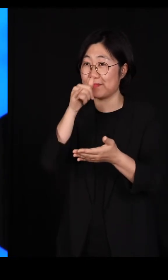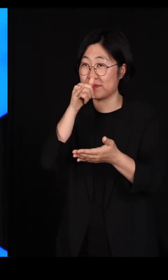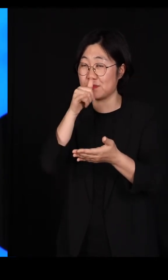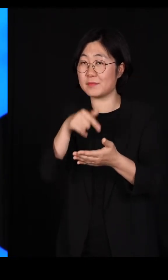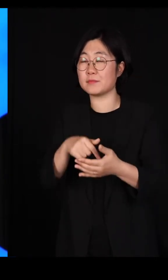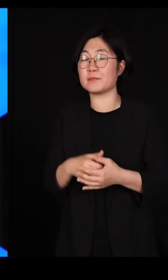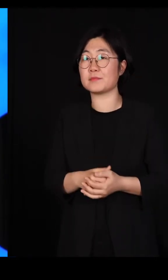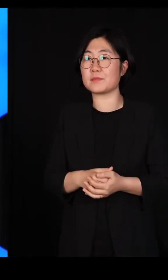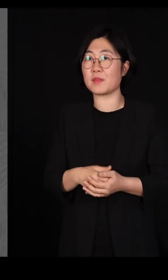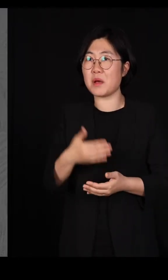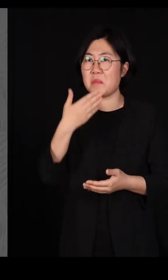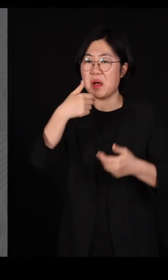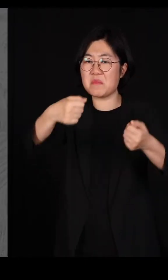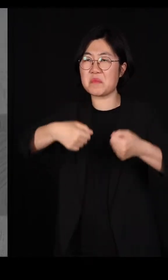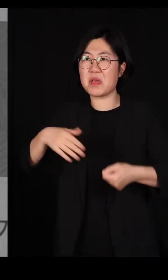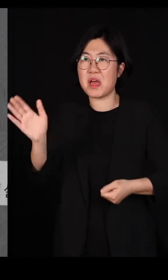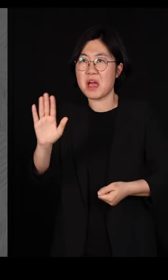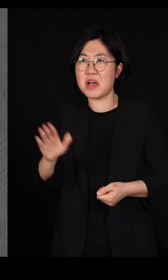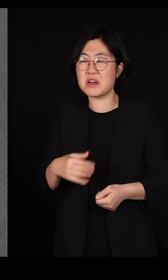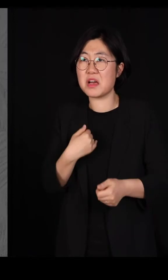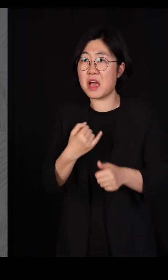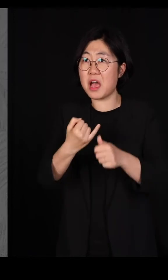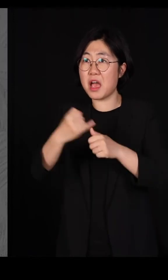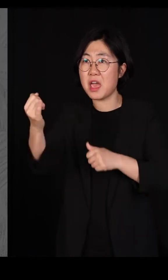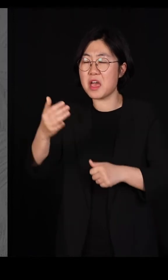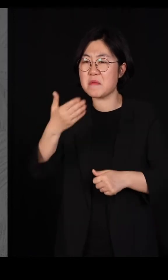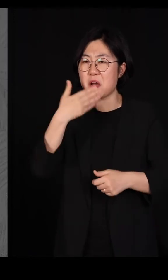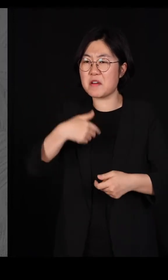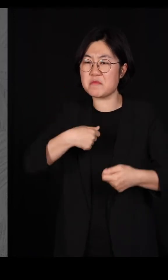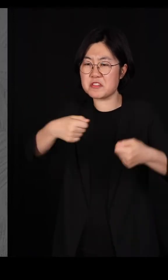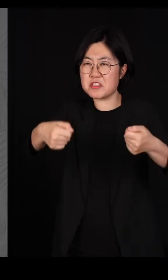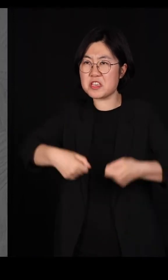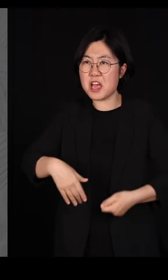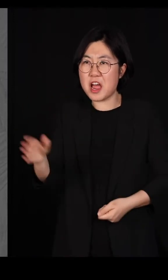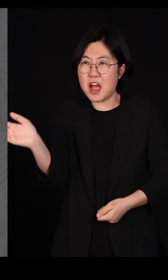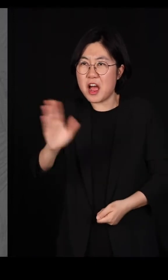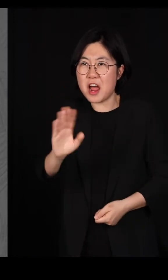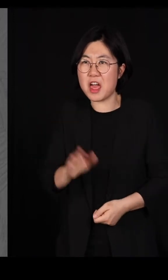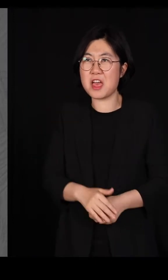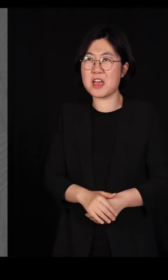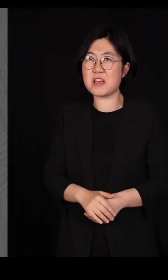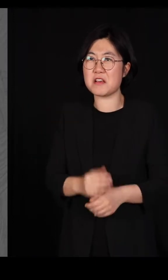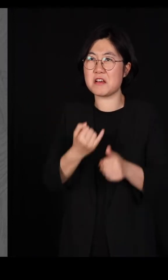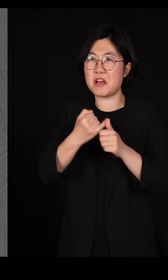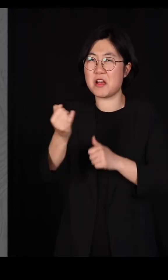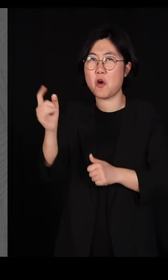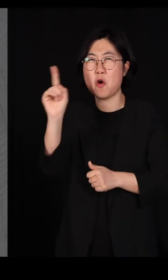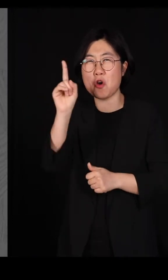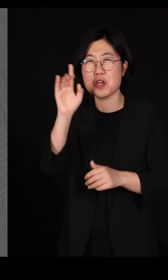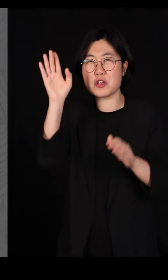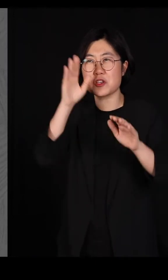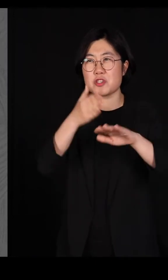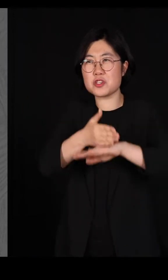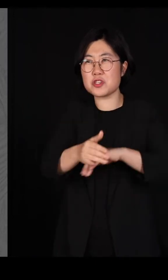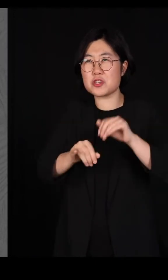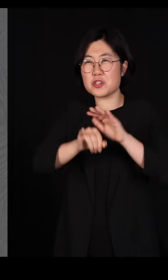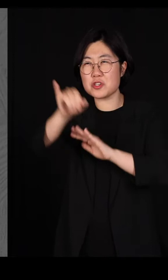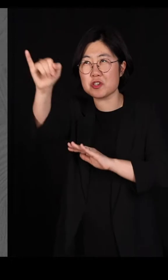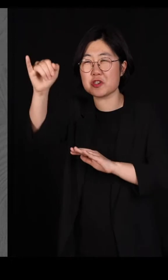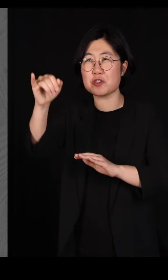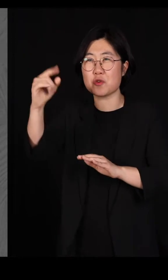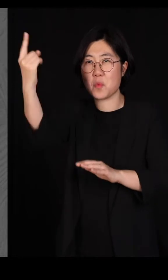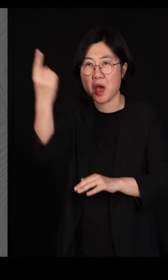나오지요. 밥을 안 줘서. 아내가 밥을 안 차려줘서. 아내가 어디 갔다가 늦게